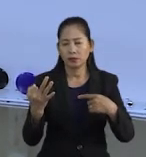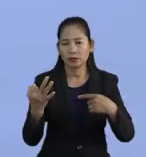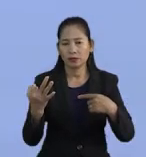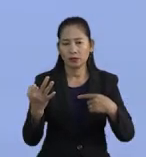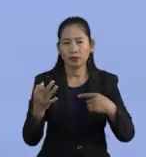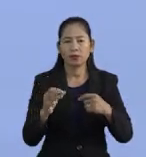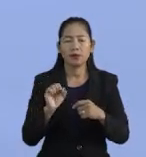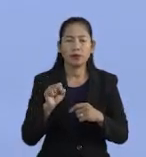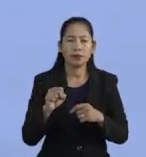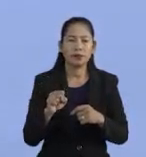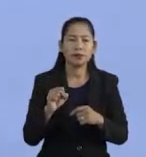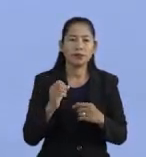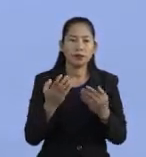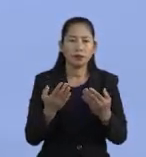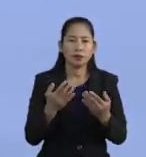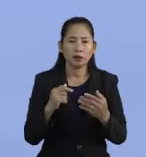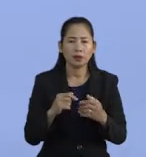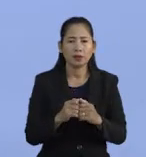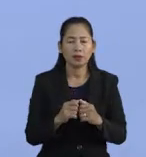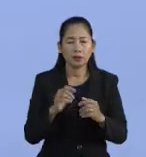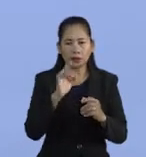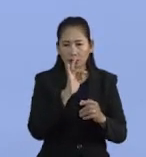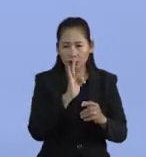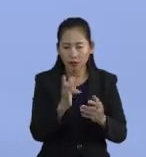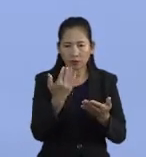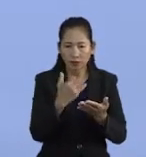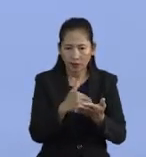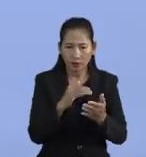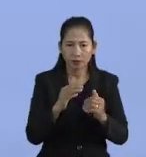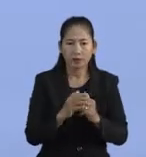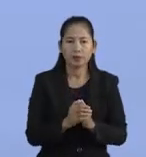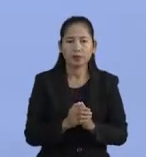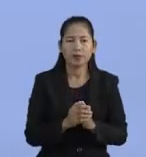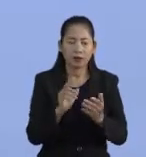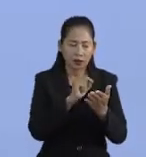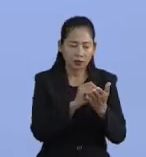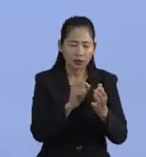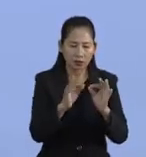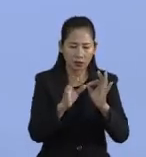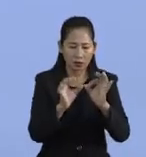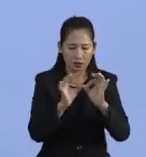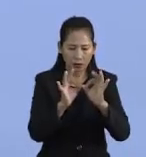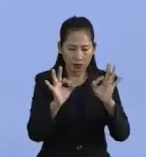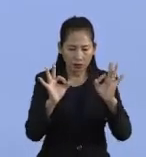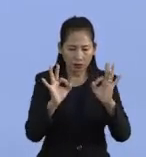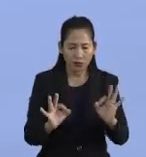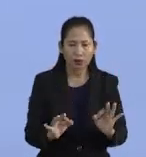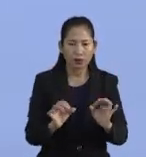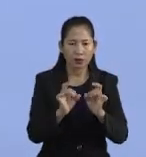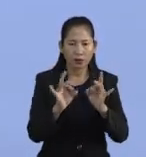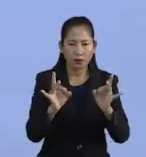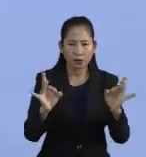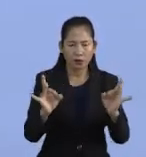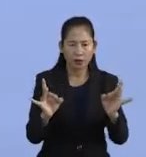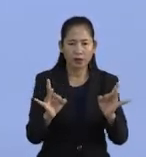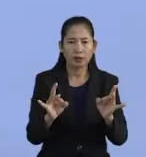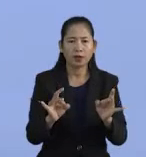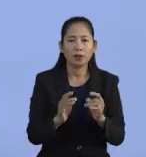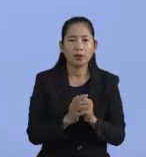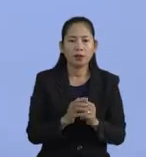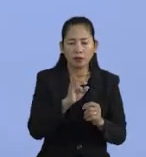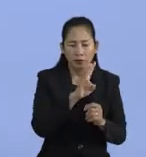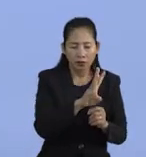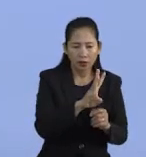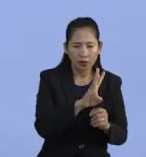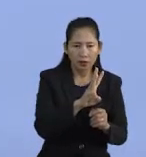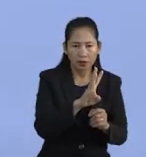nè và lấy lực dương lực khu bị chạy lại với nhau con nè và sau sẽ chia từng rung bằng rí ấy cứ